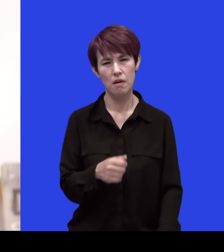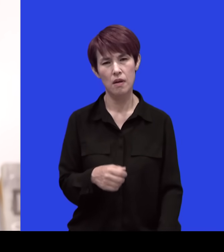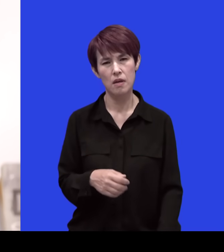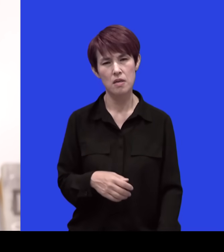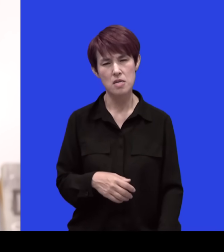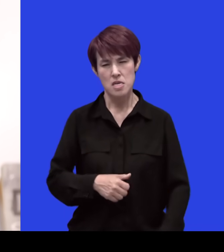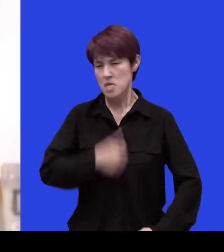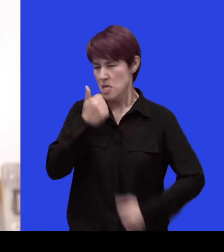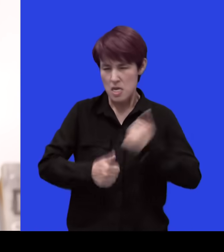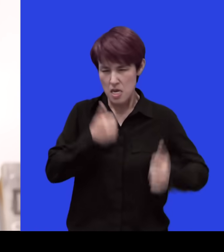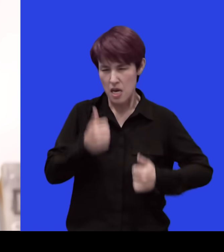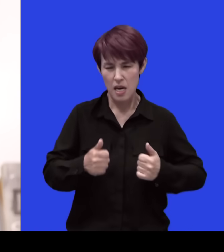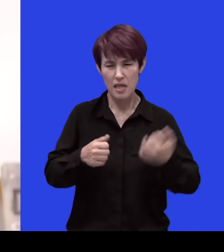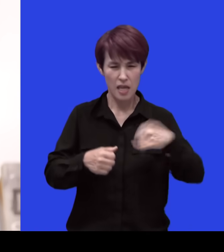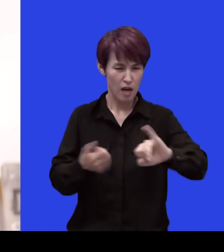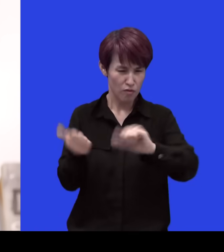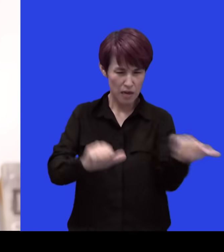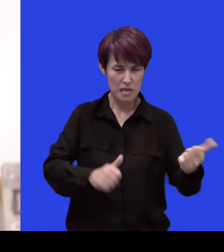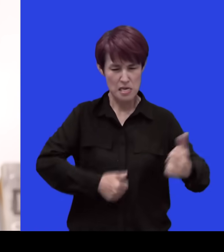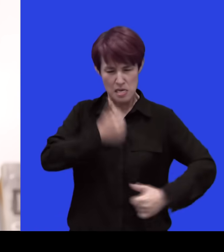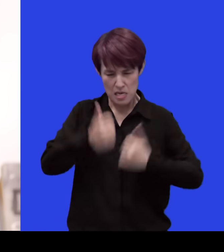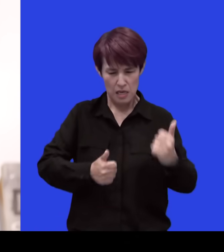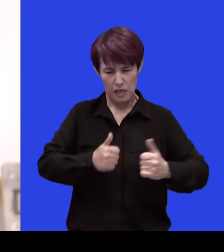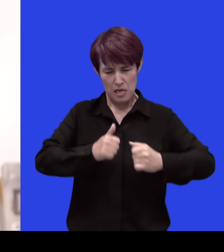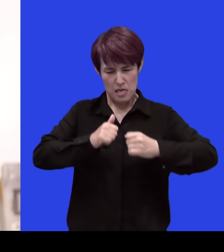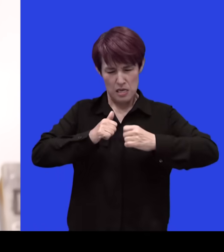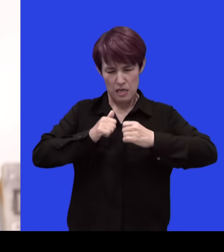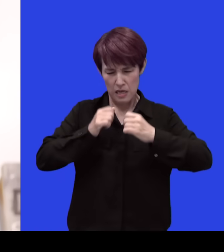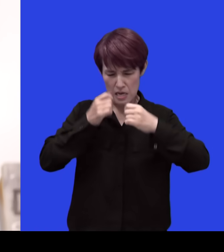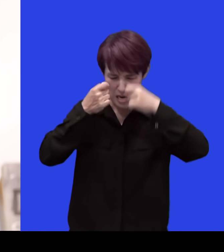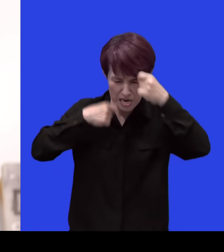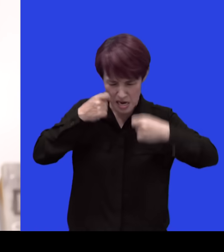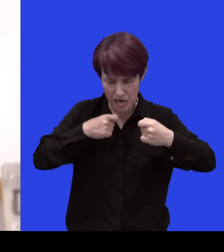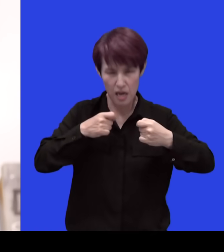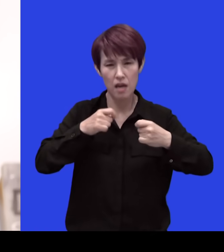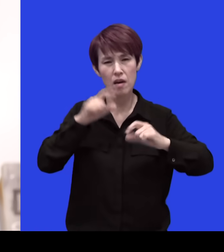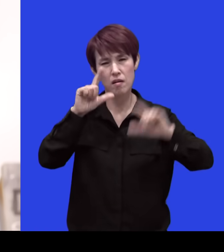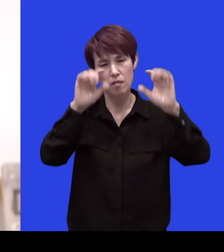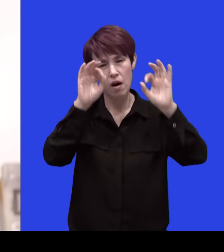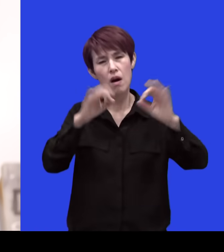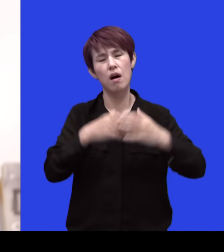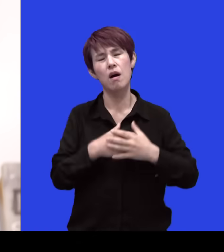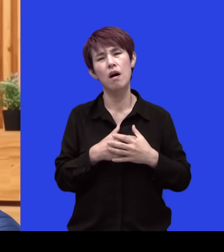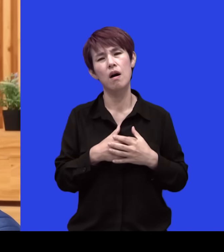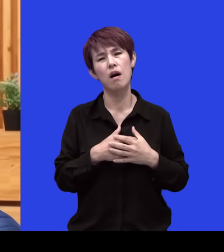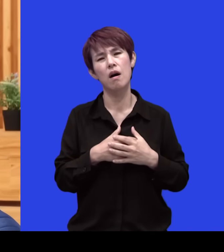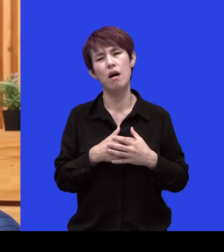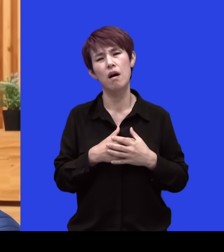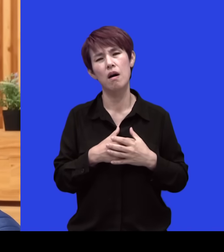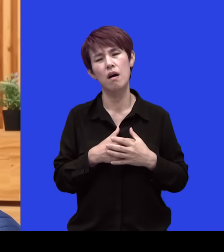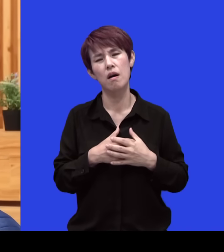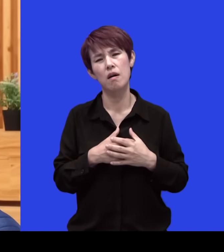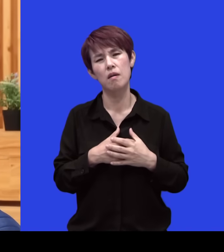아프잖아. 자식을 보낸 그 허전함. 그럼요. 뭔가 하나 무너져 있는데